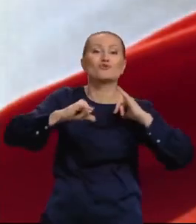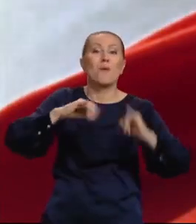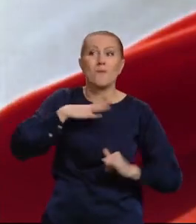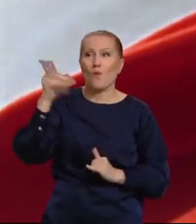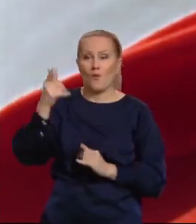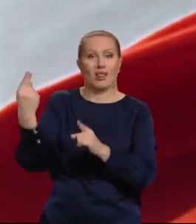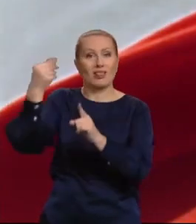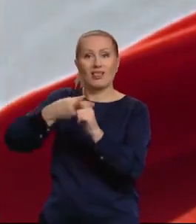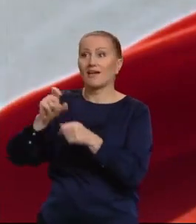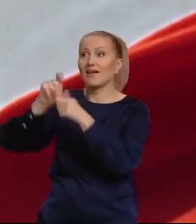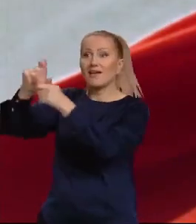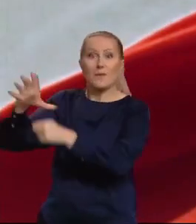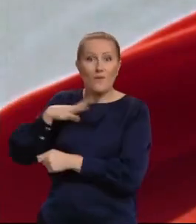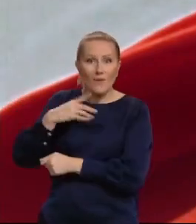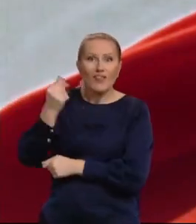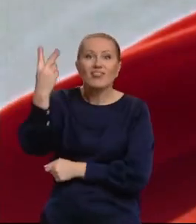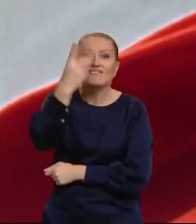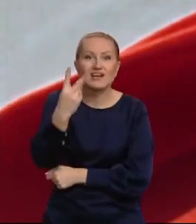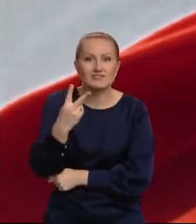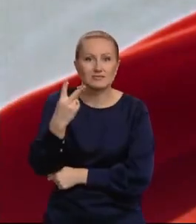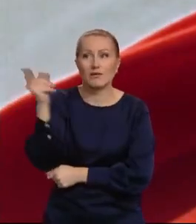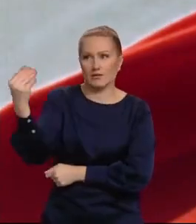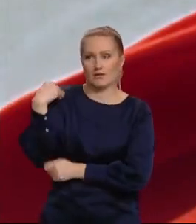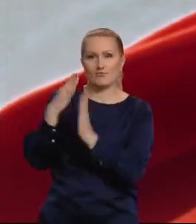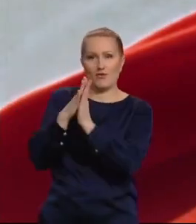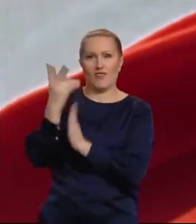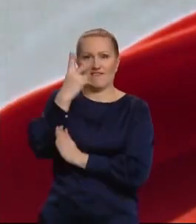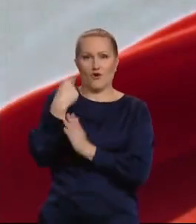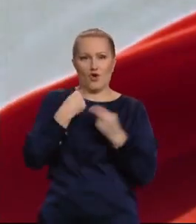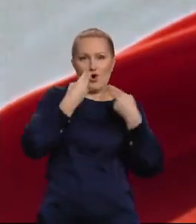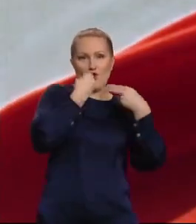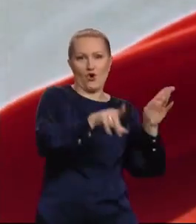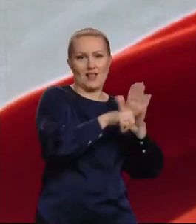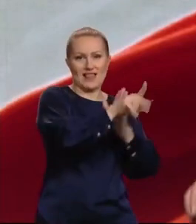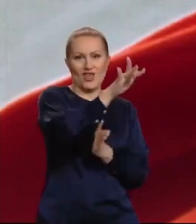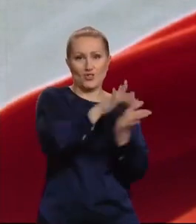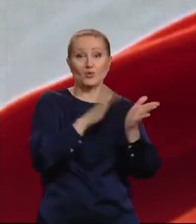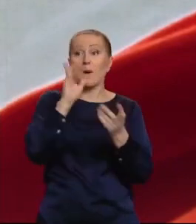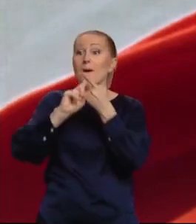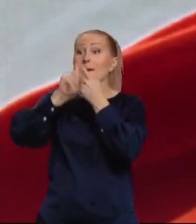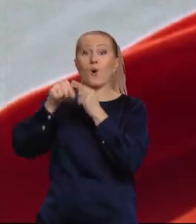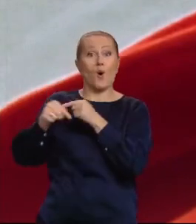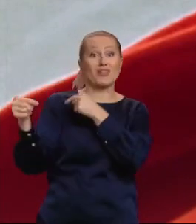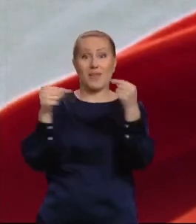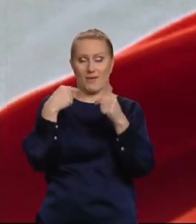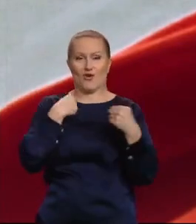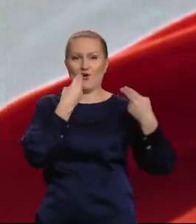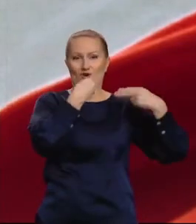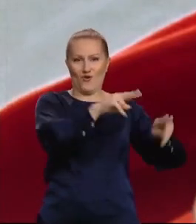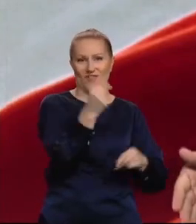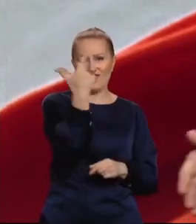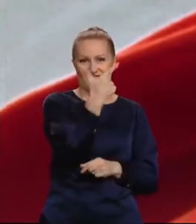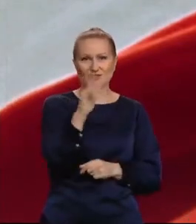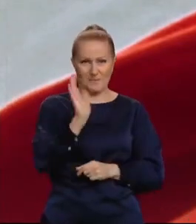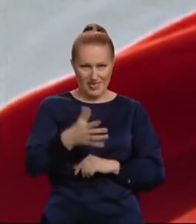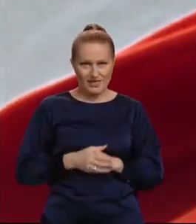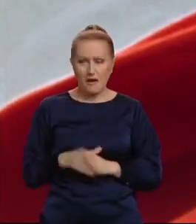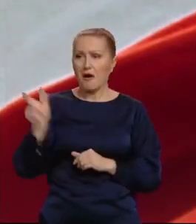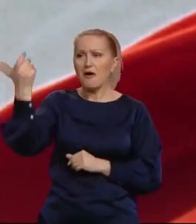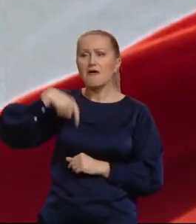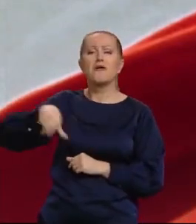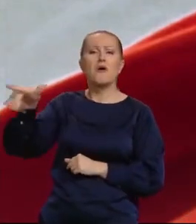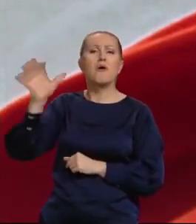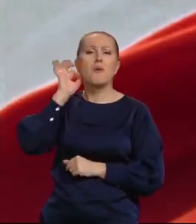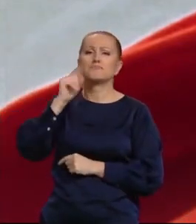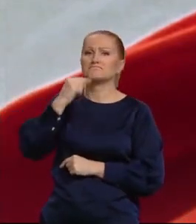poprosiła, żebym ja oddał te 2 złote Donaldowi Tuskowi, co zrobię po tym programie. Ona powiedziała, że już dzisiaj nie